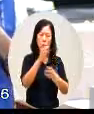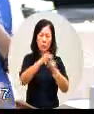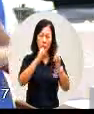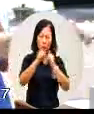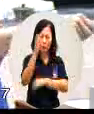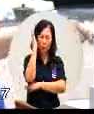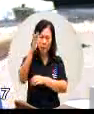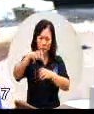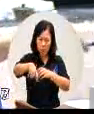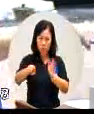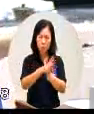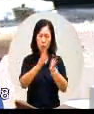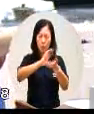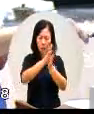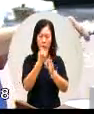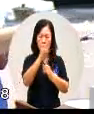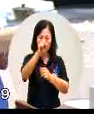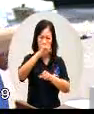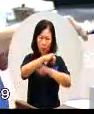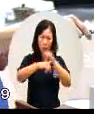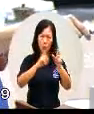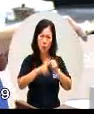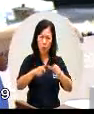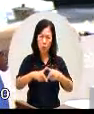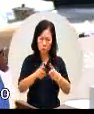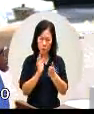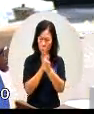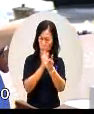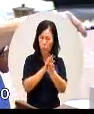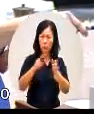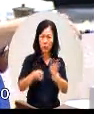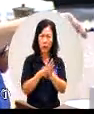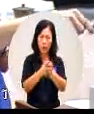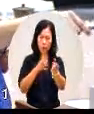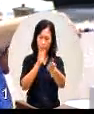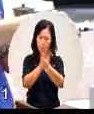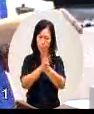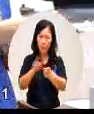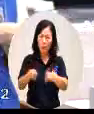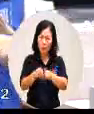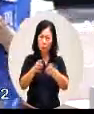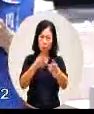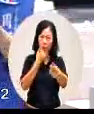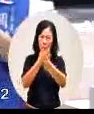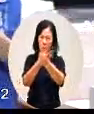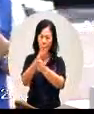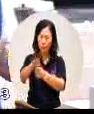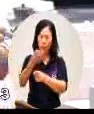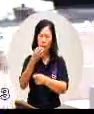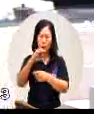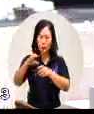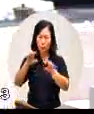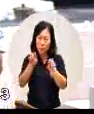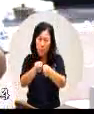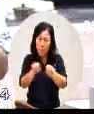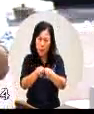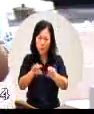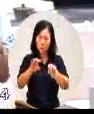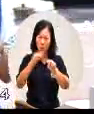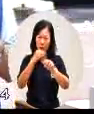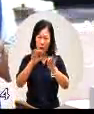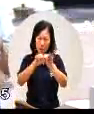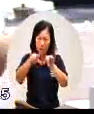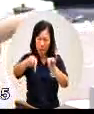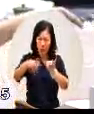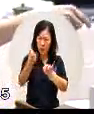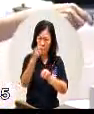所，请市长督促地震局动资平均地权基金来开发，对你帮